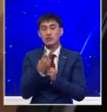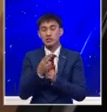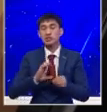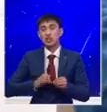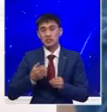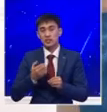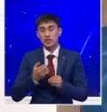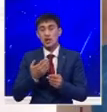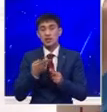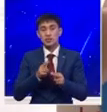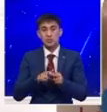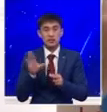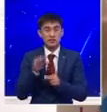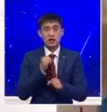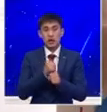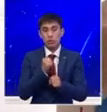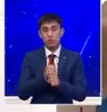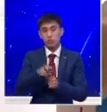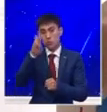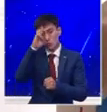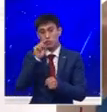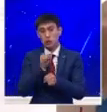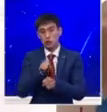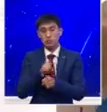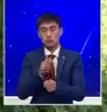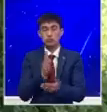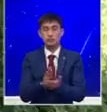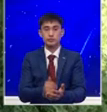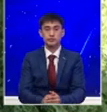частные тем не менее все они работают по государственному